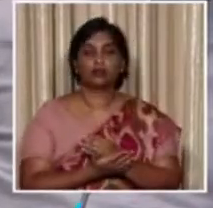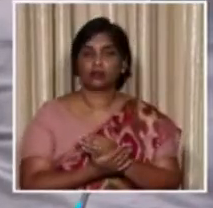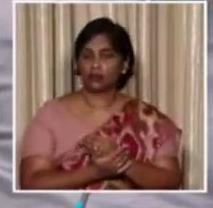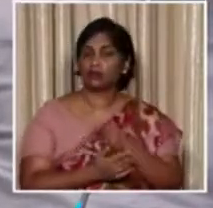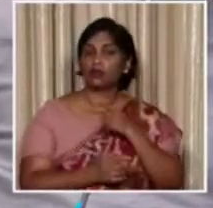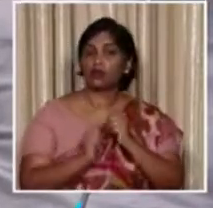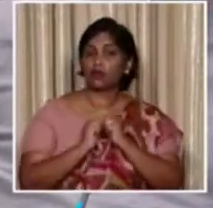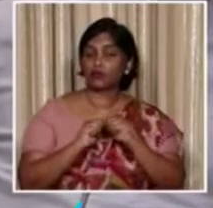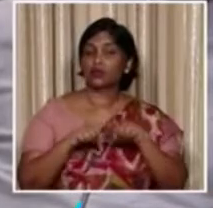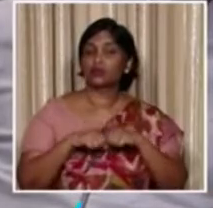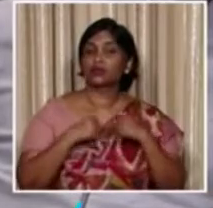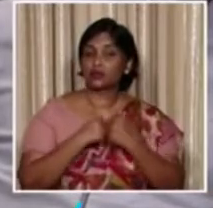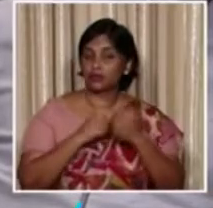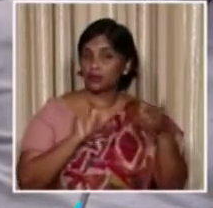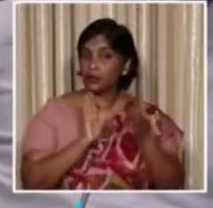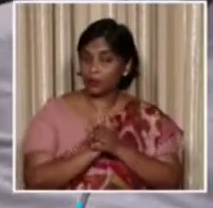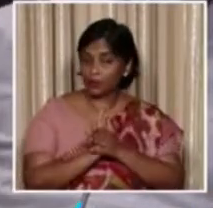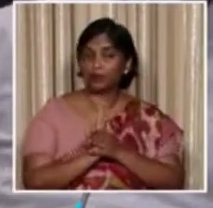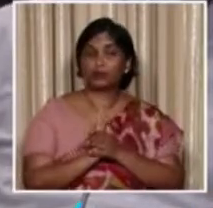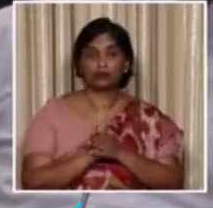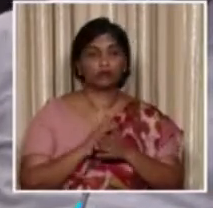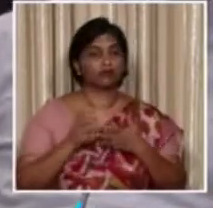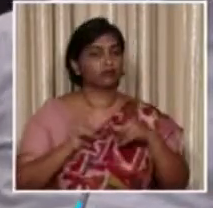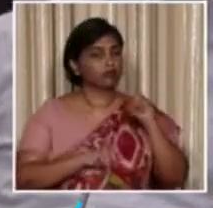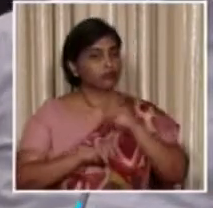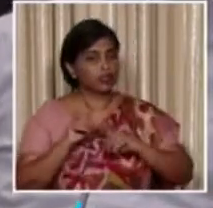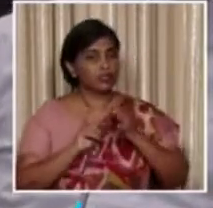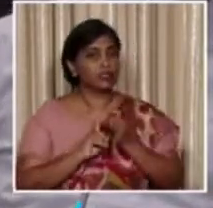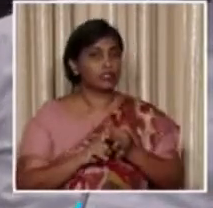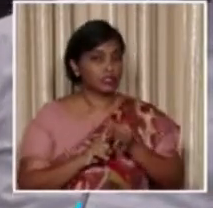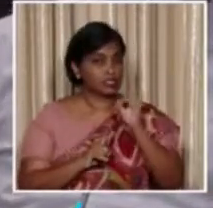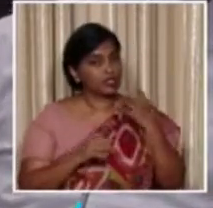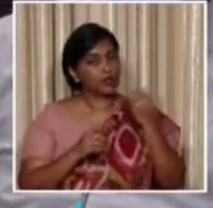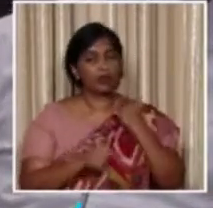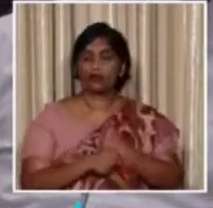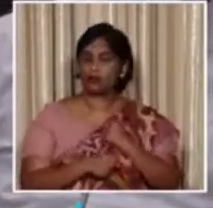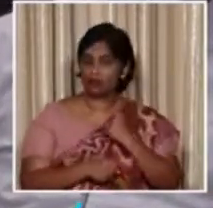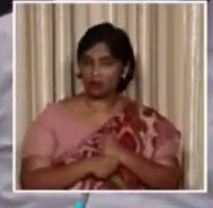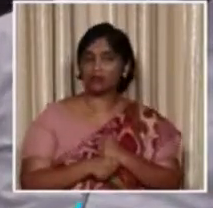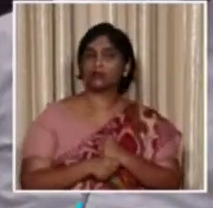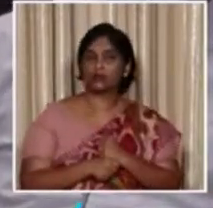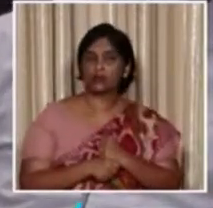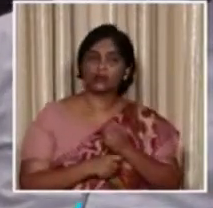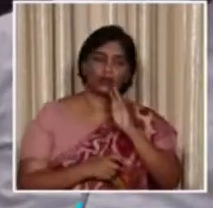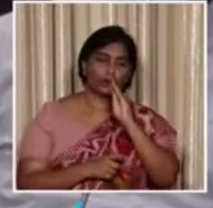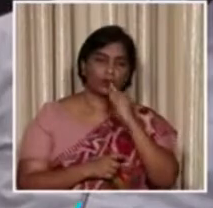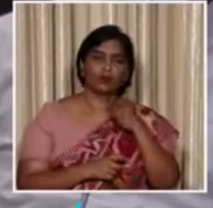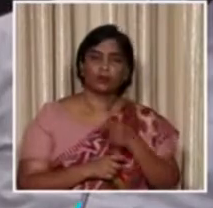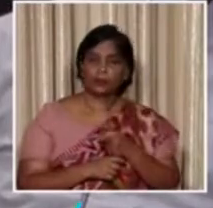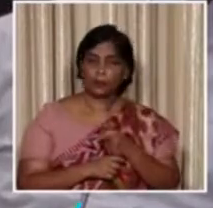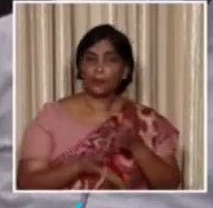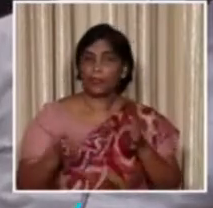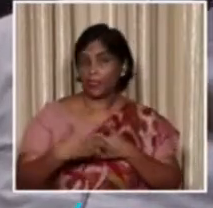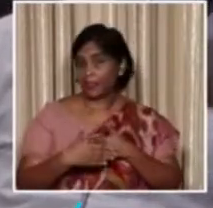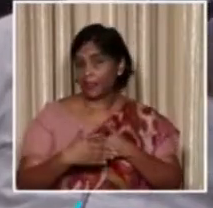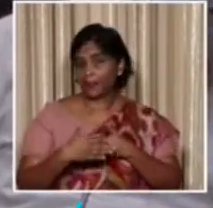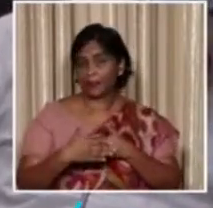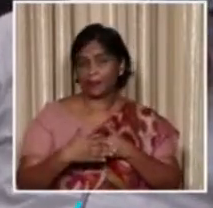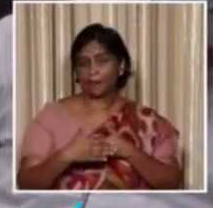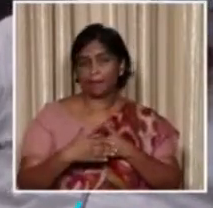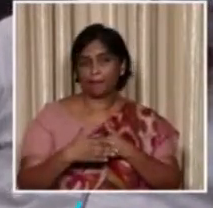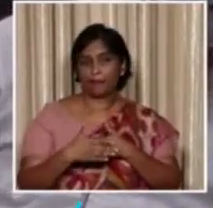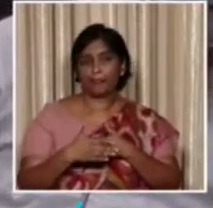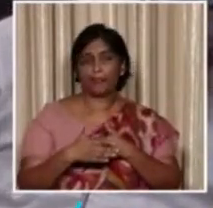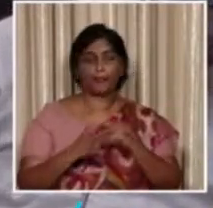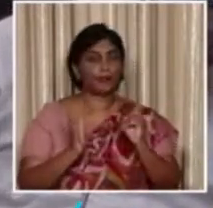ඒ වෘත්තීය සමිතිත් එක්ක එකට ගෙනහලා කතා කරලා ජනාධිපතිතුමා හෝ රජයේ අඩු වශයෙන් මේ කැබිනට්